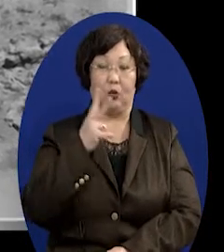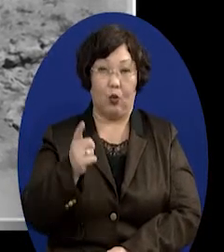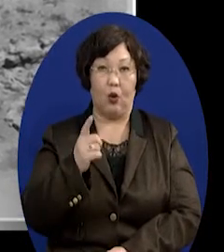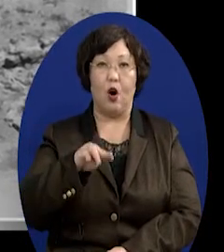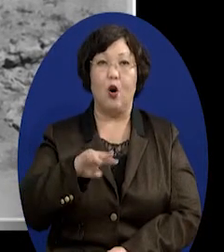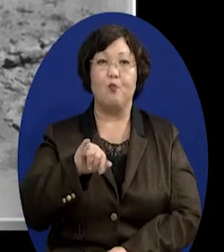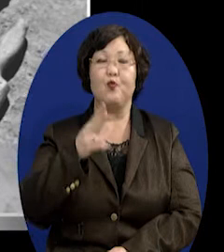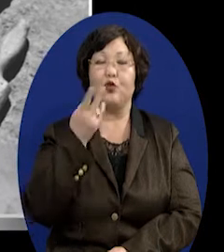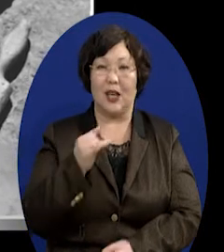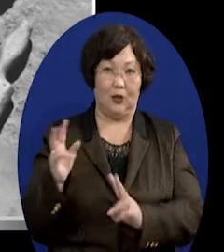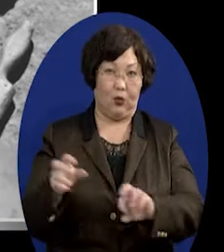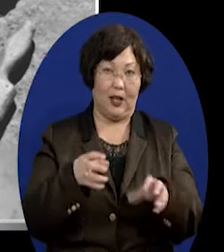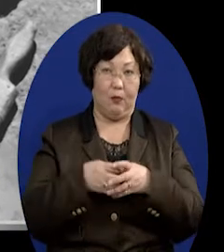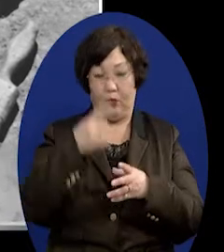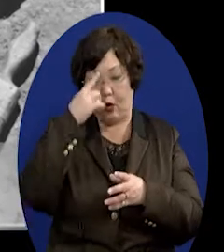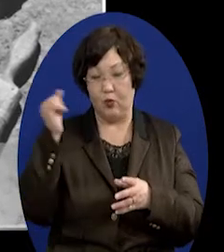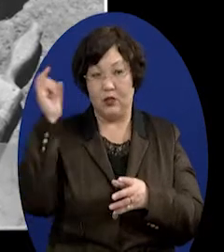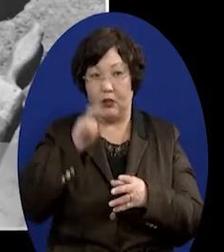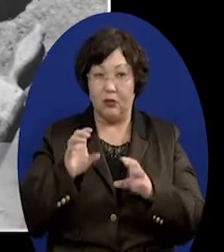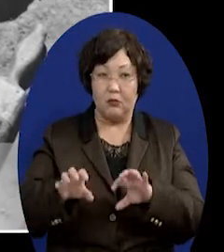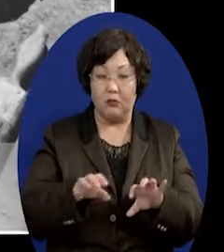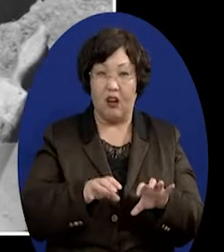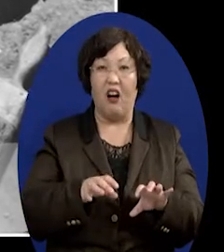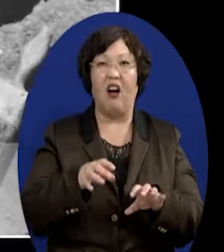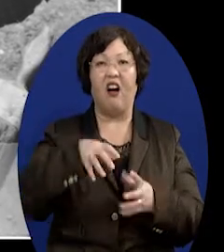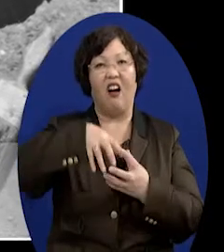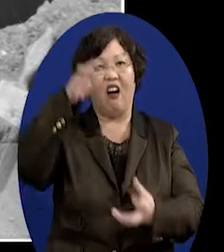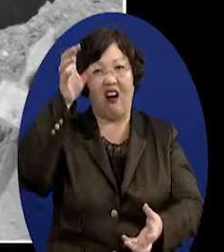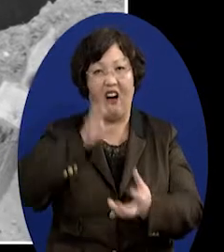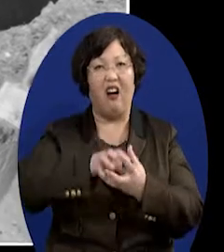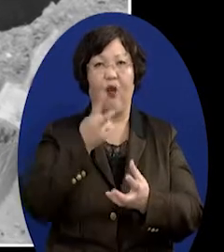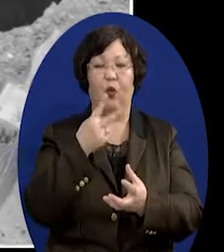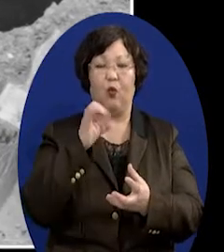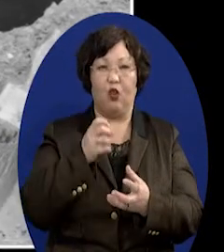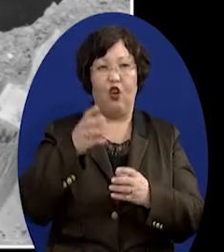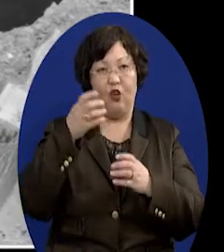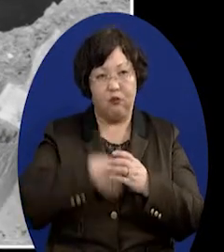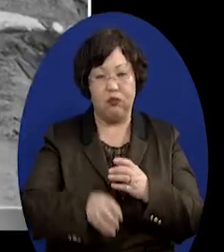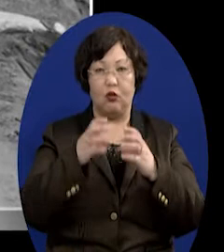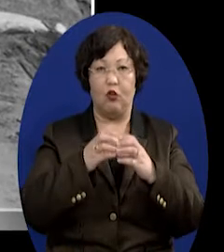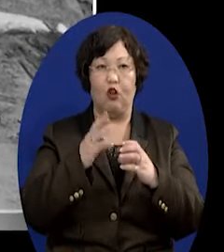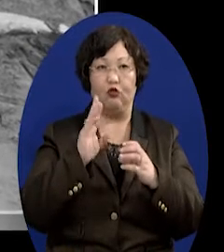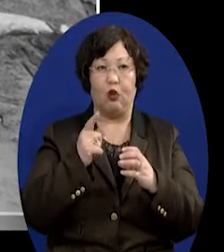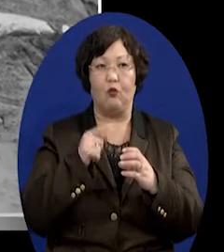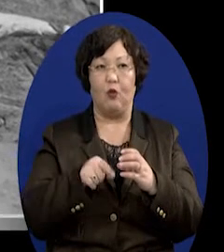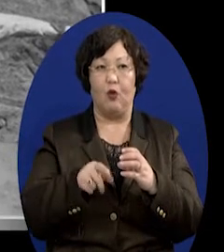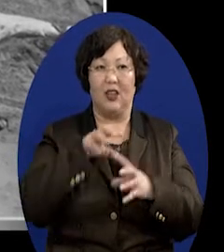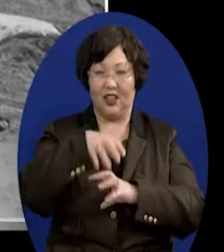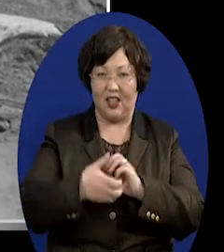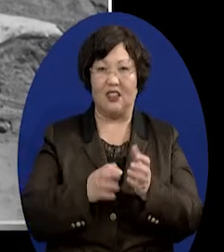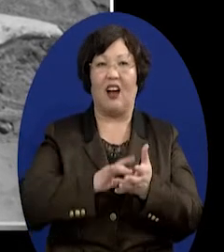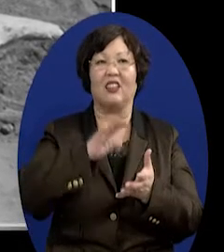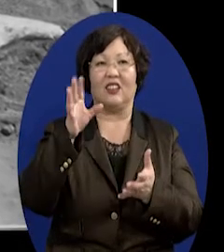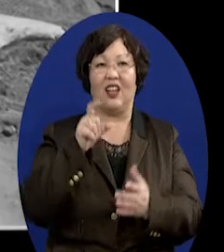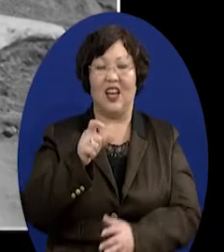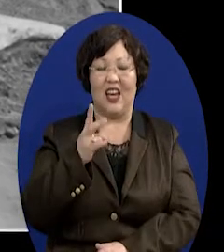манай улсад ирж судалгаа хийснээр үлэг гөрвөл өндгөлдөг гэдгийг анх баталсан. Ингэснээр энд Русийн удирдсан судалгааны багийнхан дэлхийн нийтэд алдартай болсон.